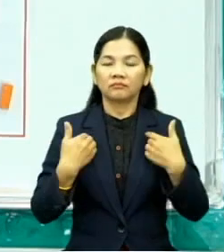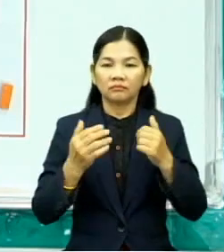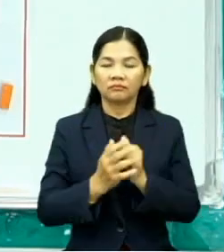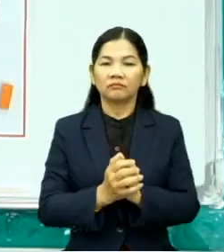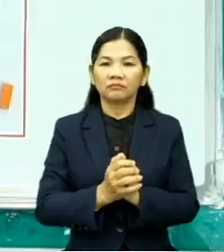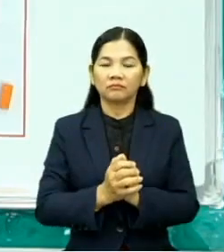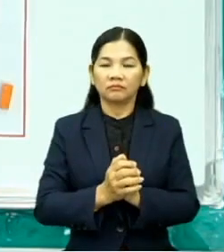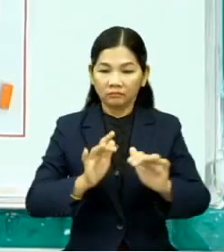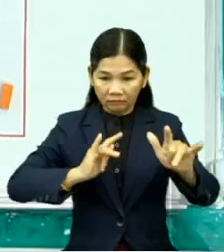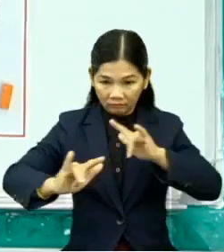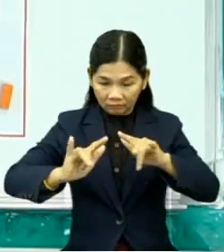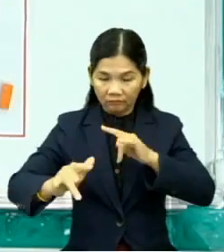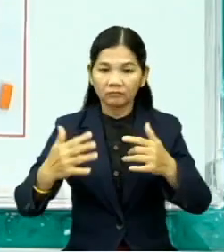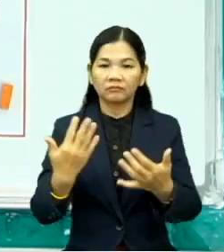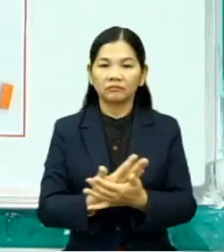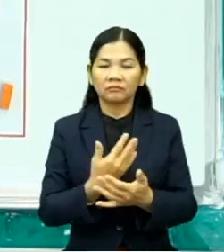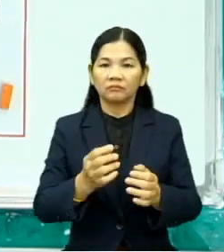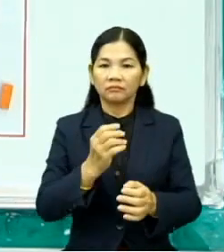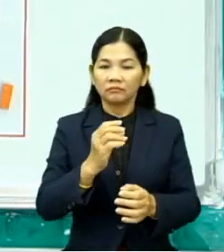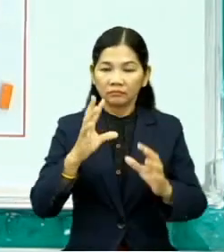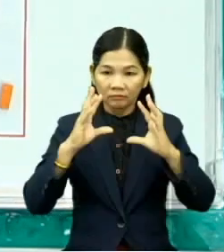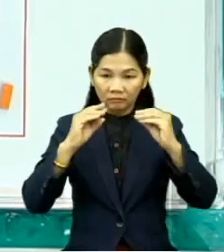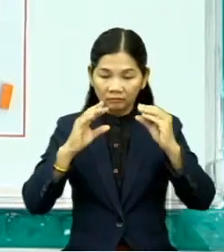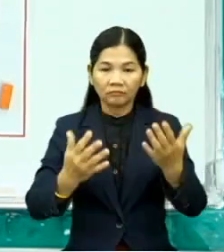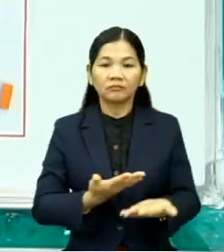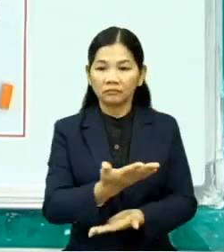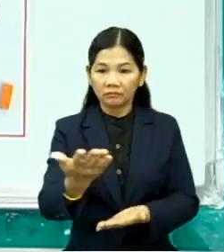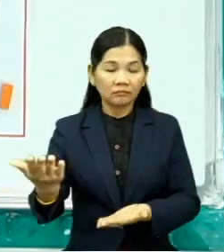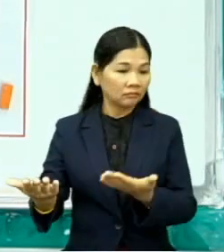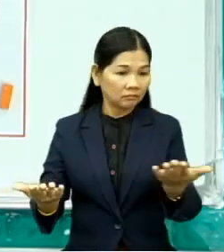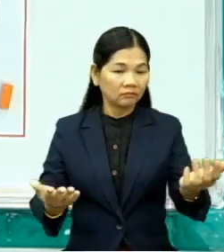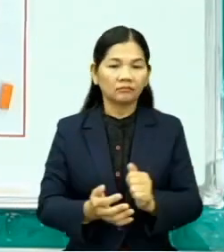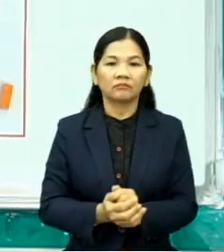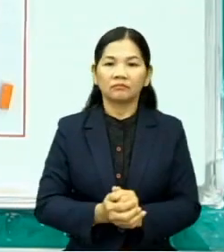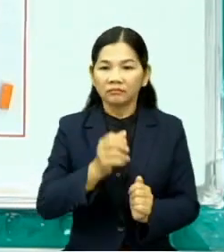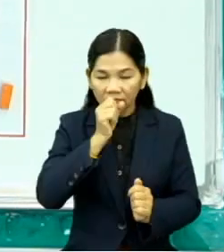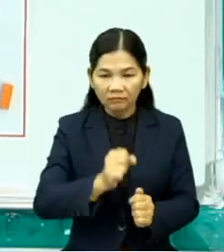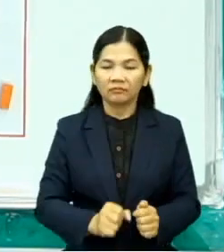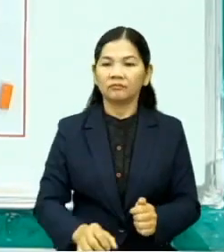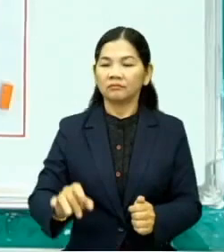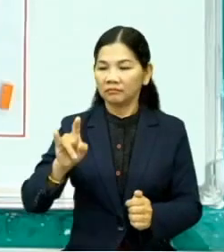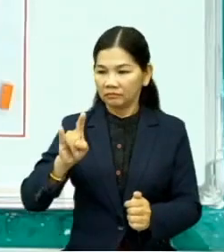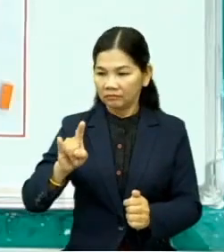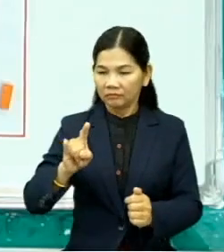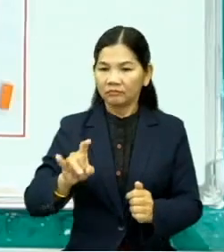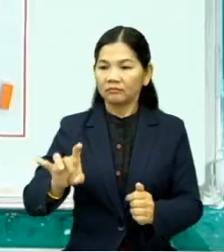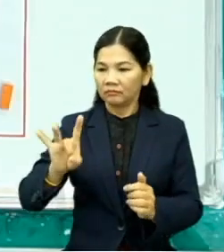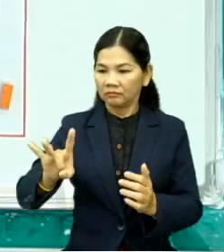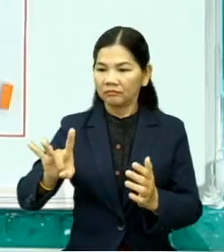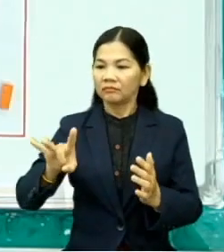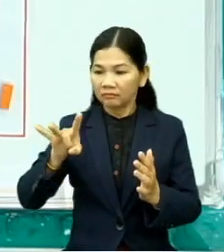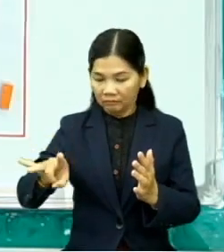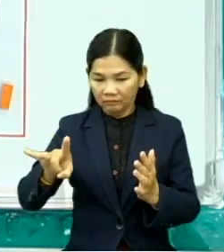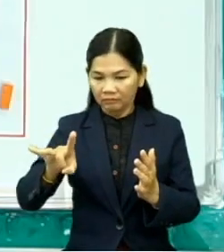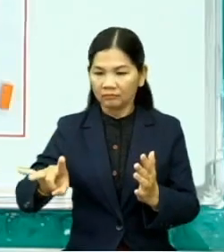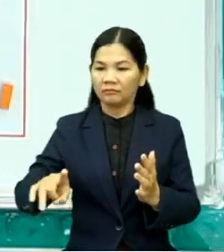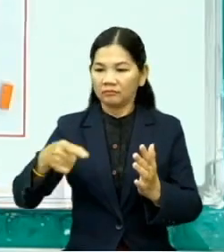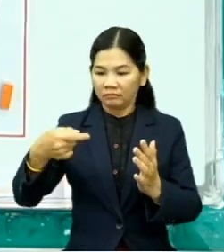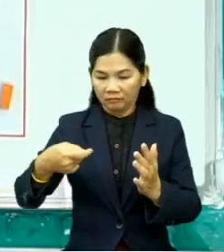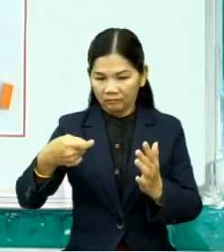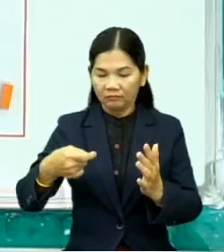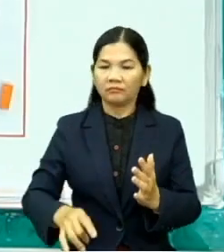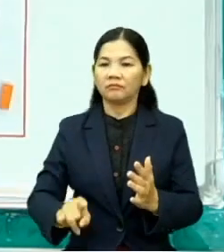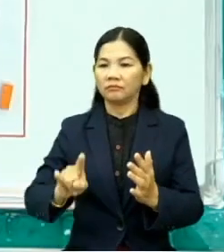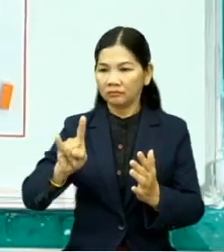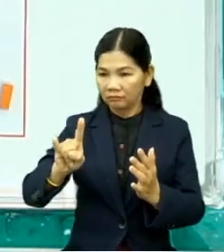dạ bà bò chạy chiếp xem xếm chà dạy chá lai chlón cư chán tái chà lục ta bà mát hay nâng chà lục dì dối nè con á có tay